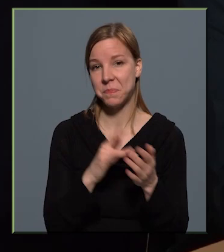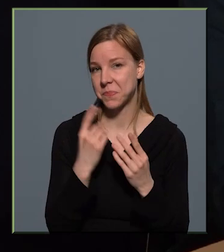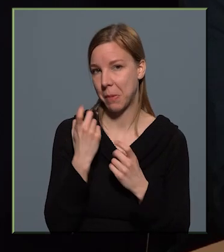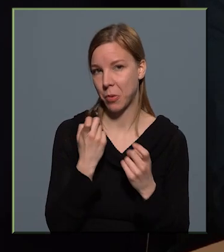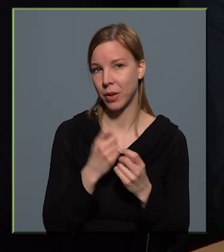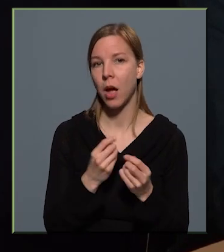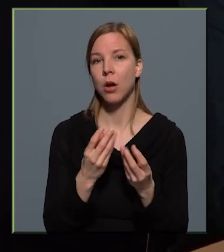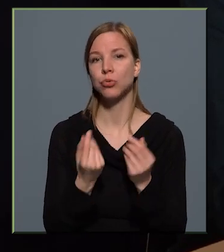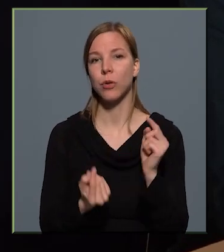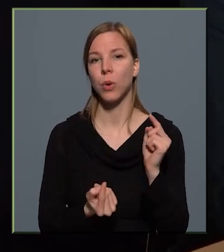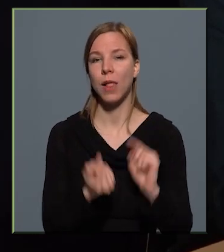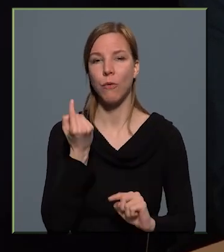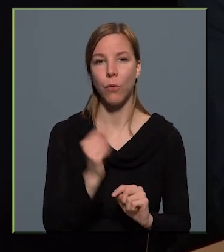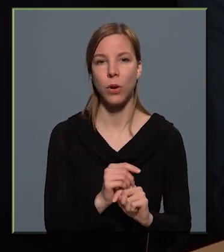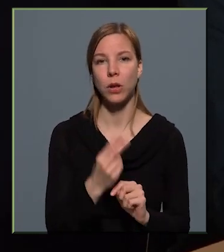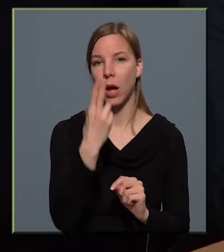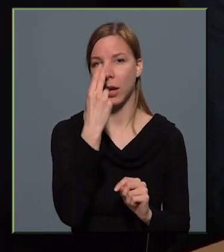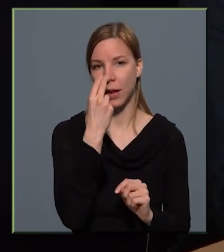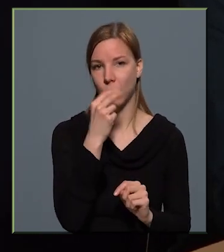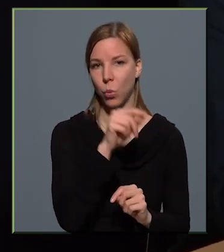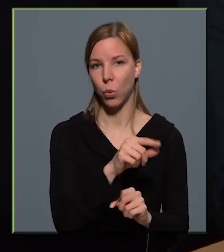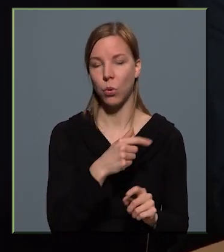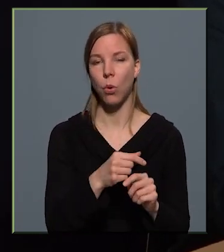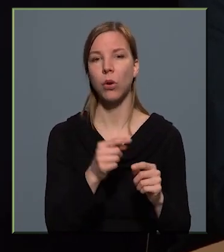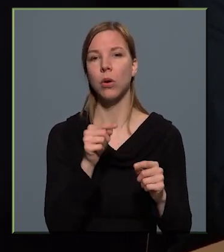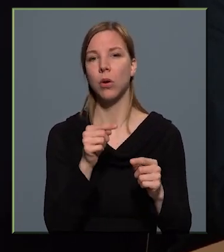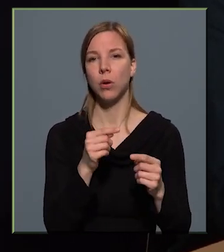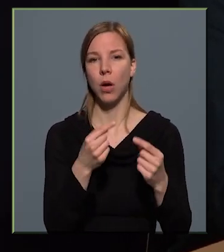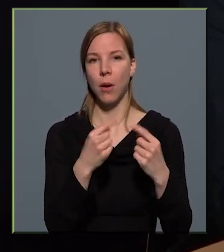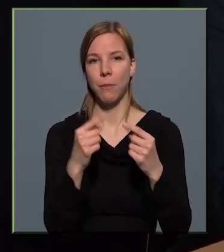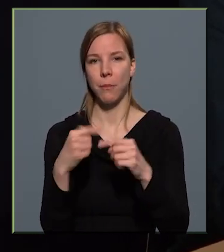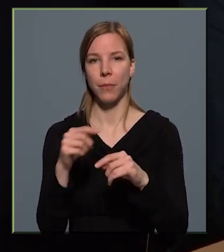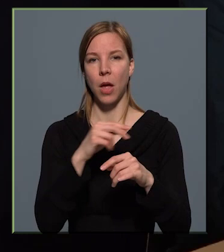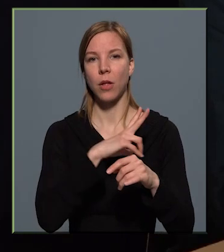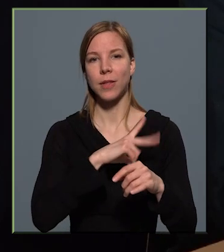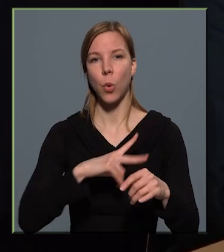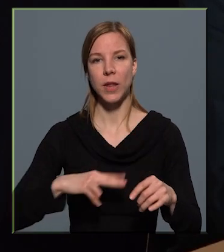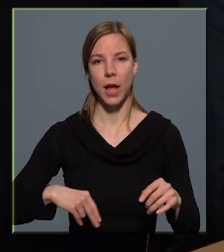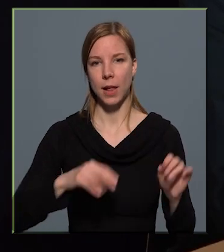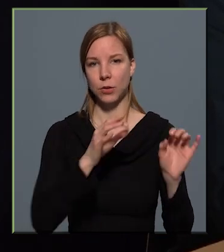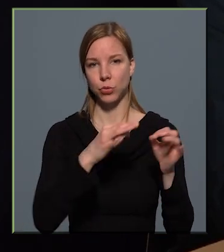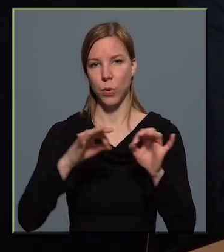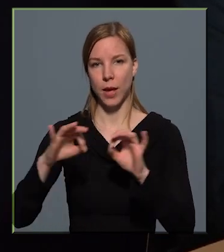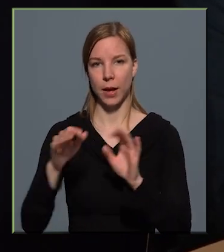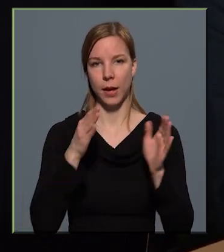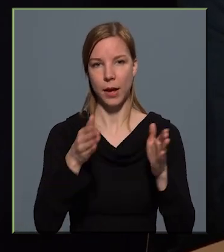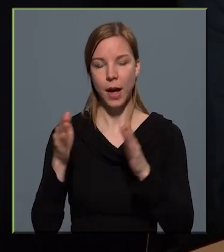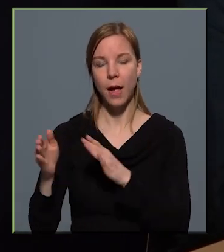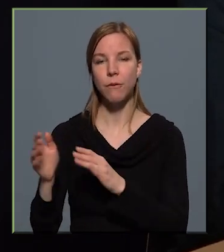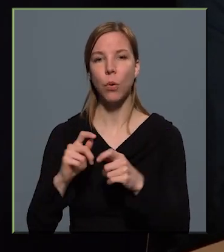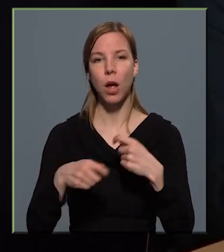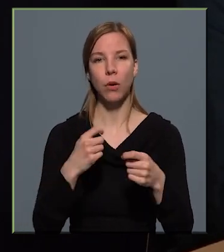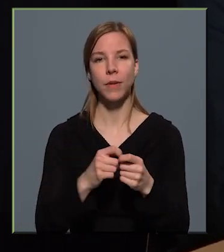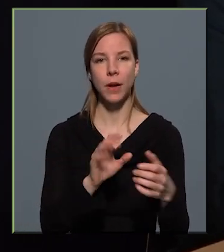gyakran fordul elő, hogy a rendőrök különböző szociális ügyekkel foglalkoznak és kapcsolatot tartanak